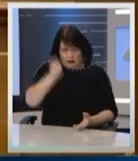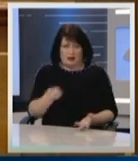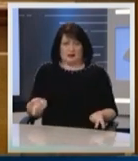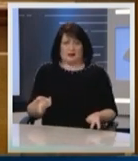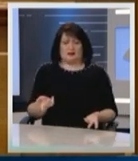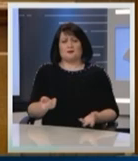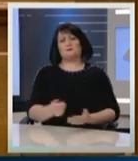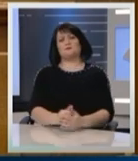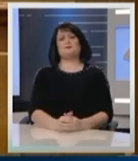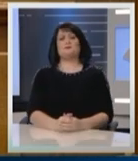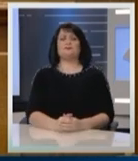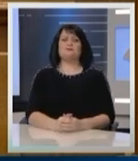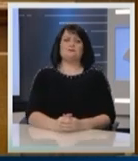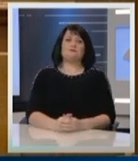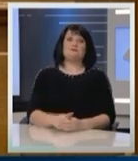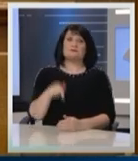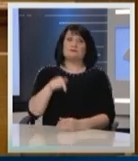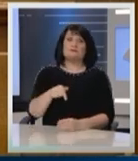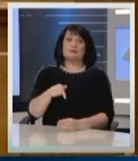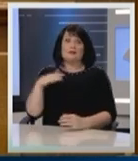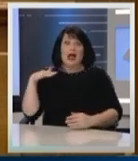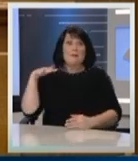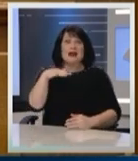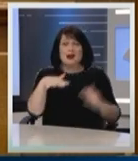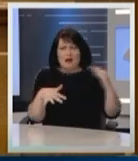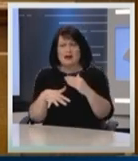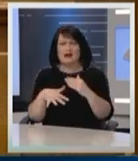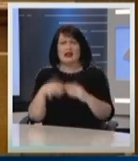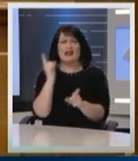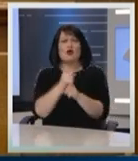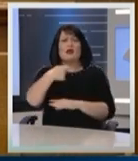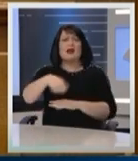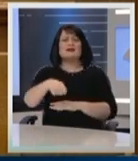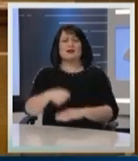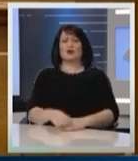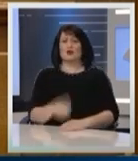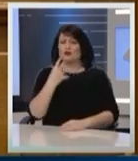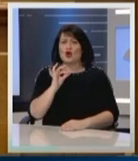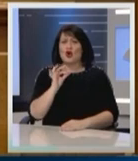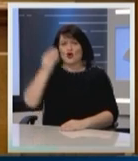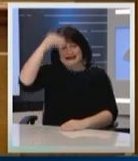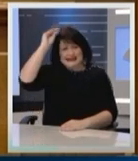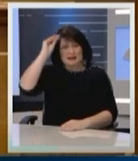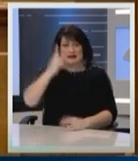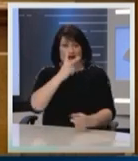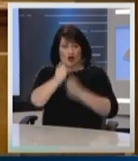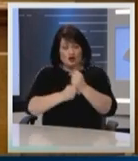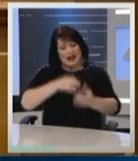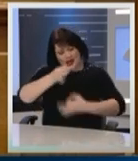και άλλοι. Άρα εδώ υπάρχουν απειλές ειδικών δικαστηρίων. Γιατί λοιπόν ο κύριος Τσίπρας, του το έχω εξηγήσει εδώ και